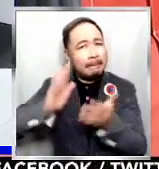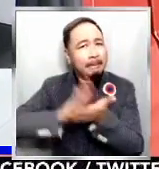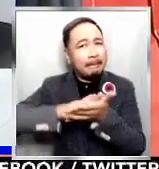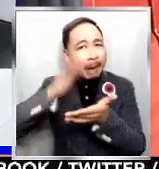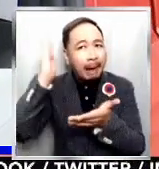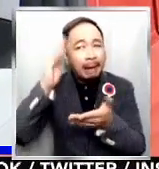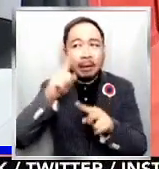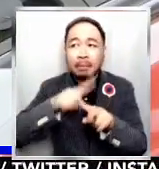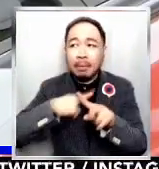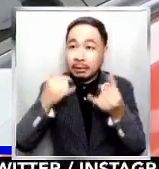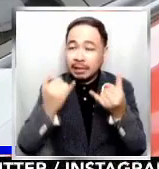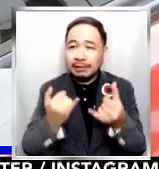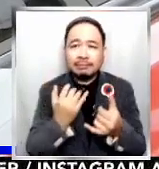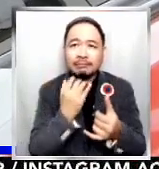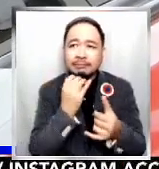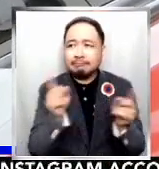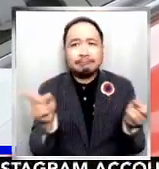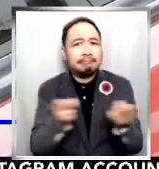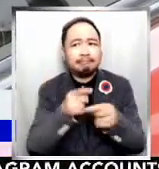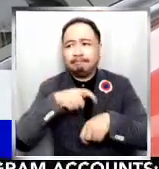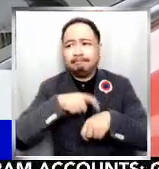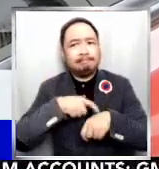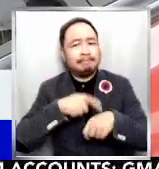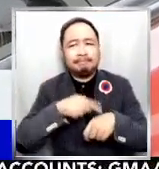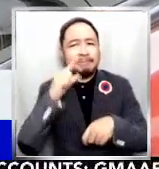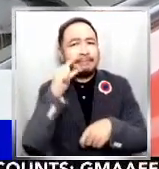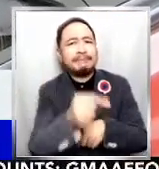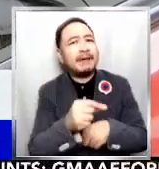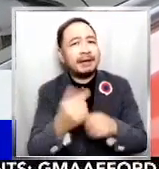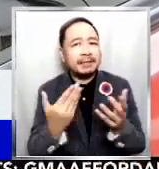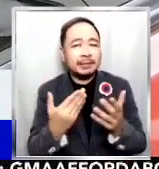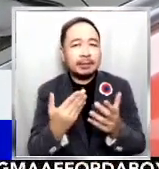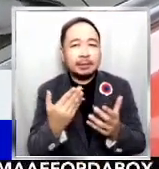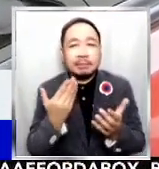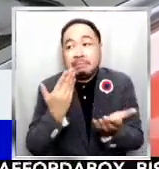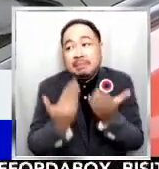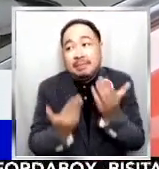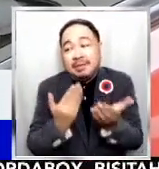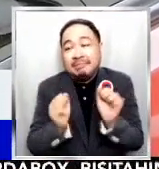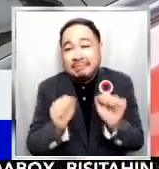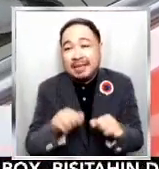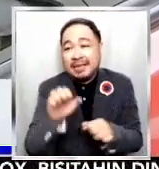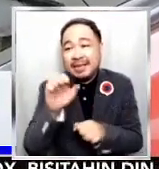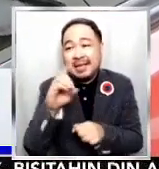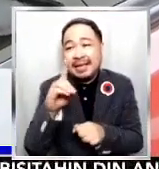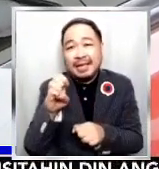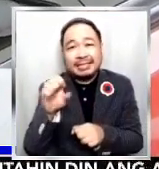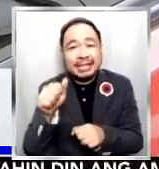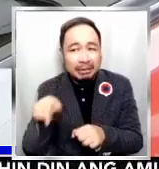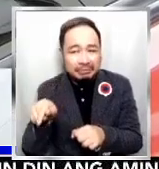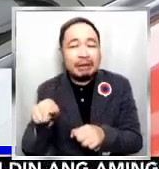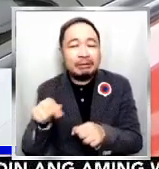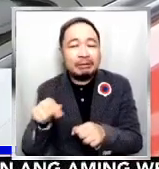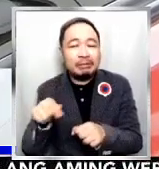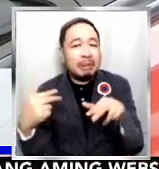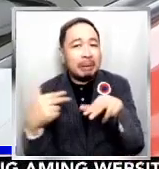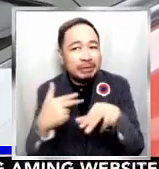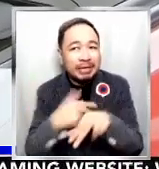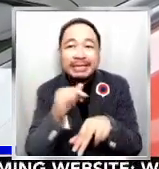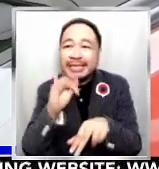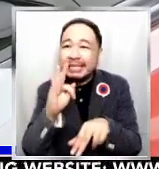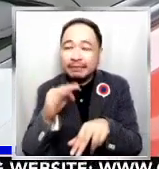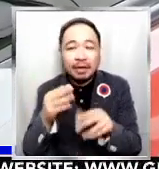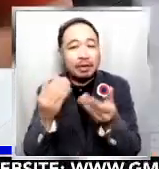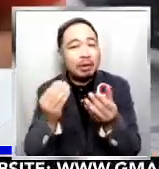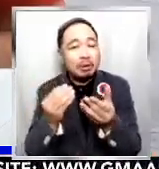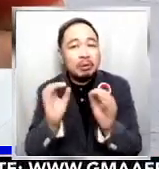ng biyahe namin eh. Hanggat maaari po mag-ELSA pagka hindi naman rush hour. Pagka talaga lang rush hour, talagang mapipilitan